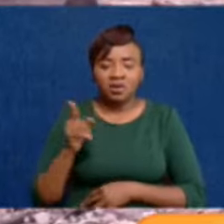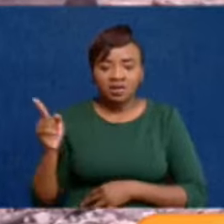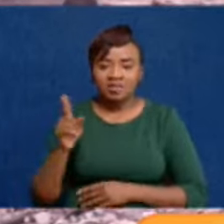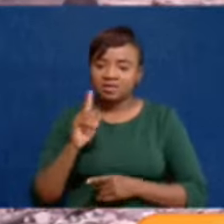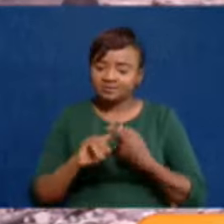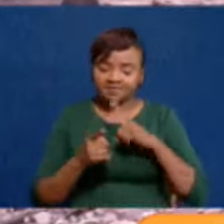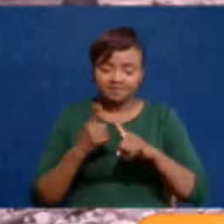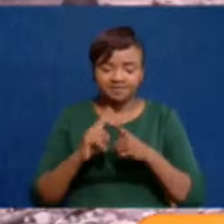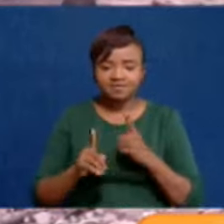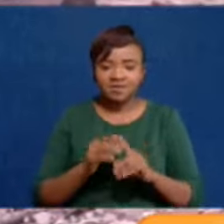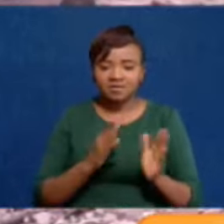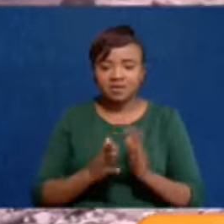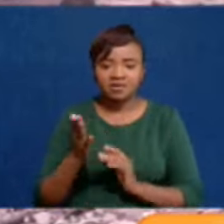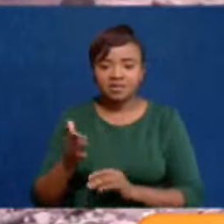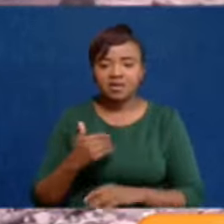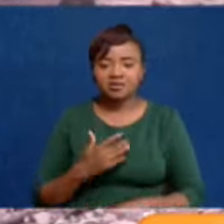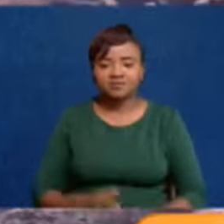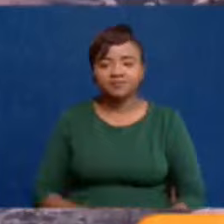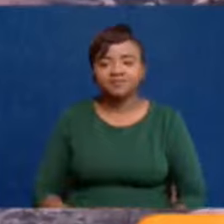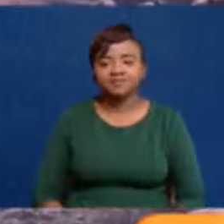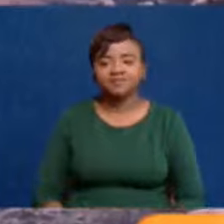kilipangwa.